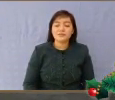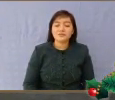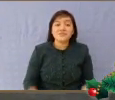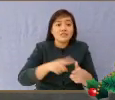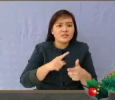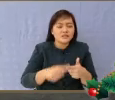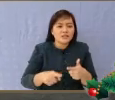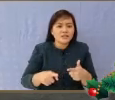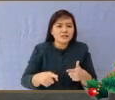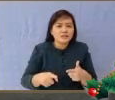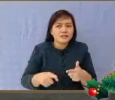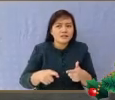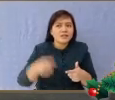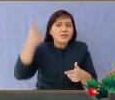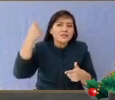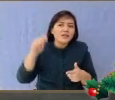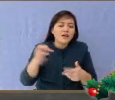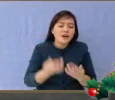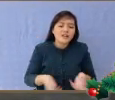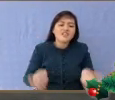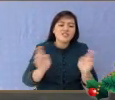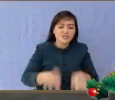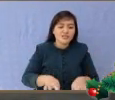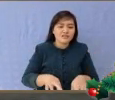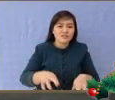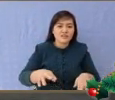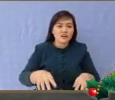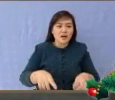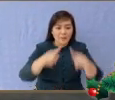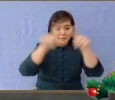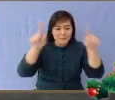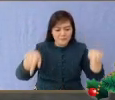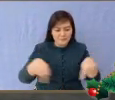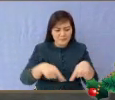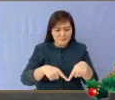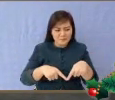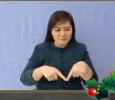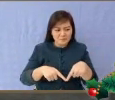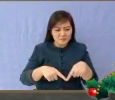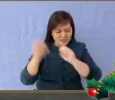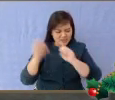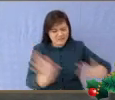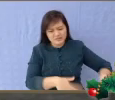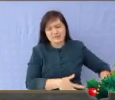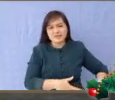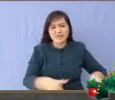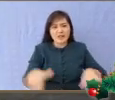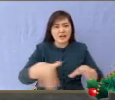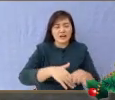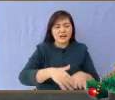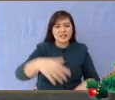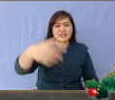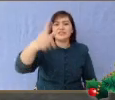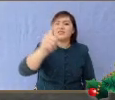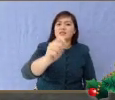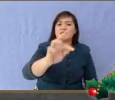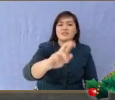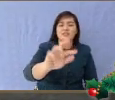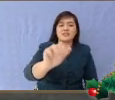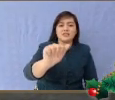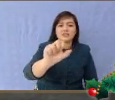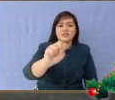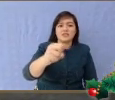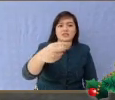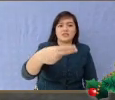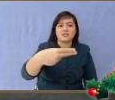bata. Nung nakita po ng bata yung result, binasa po ng bata yung result. Dear sir, you